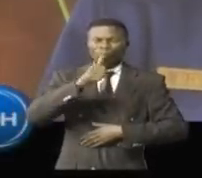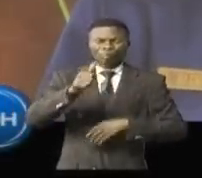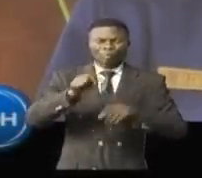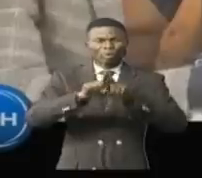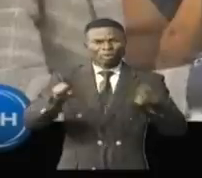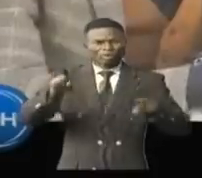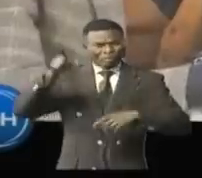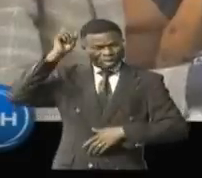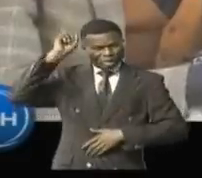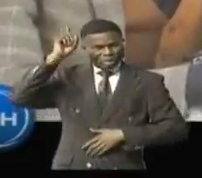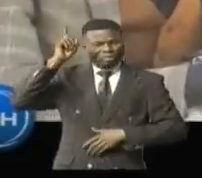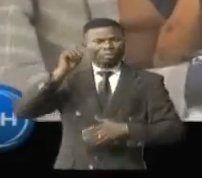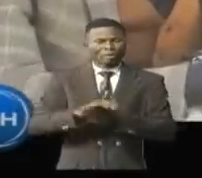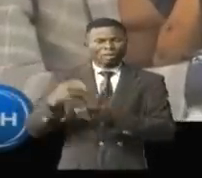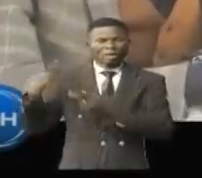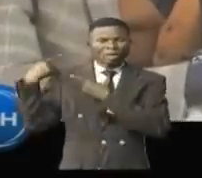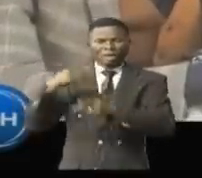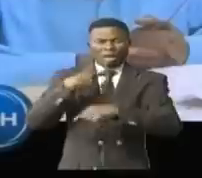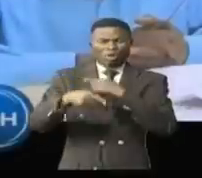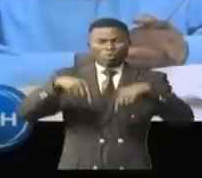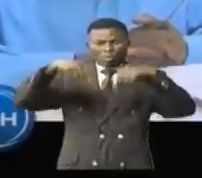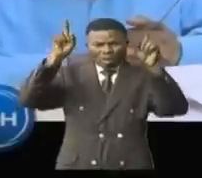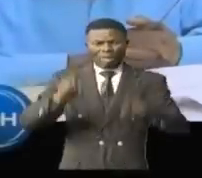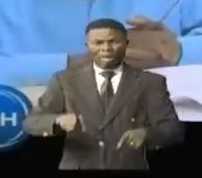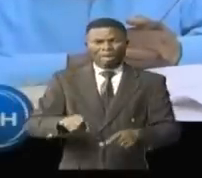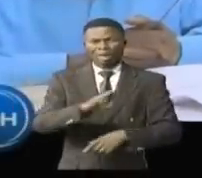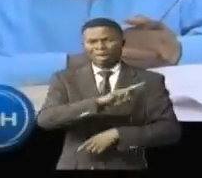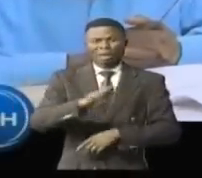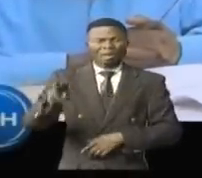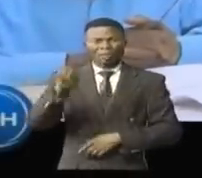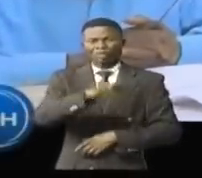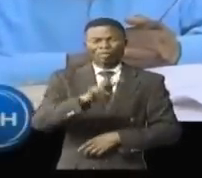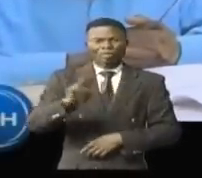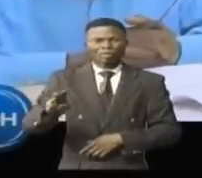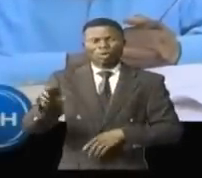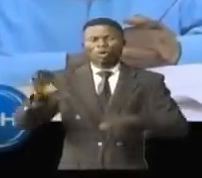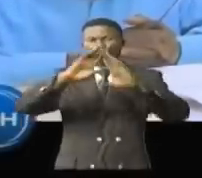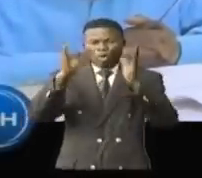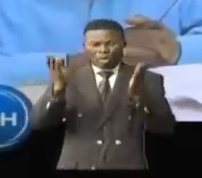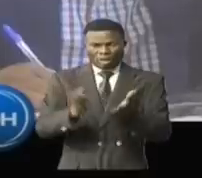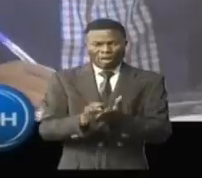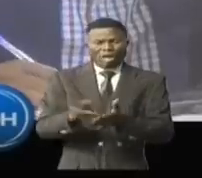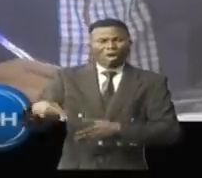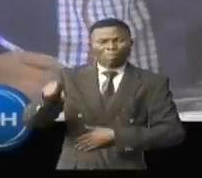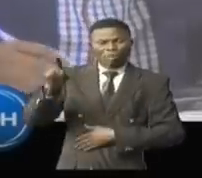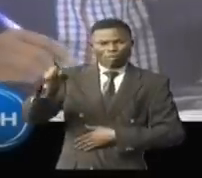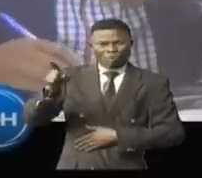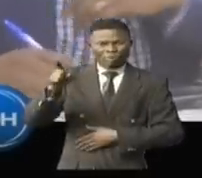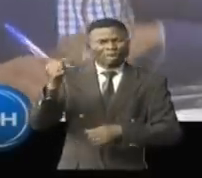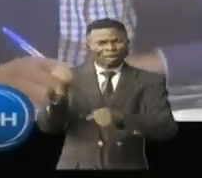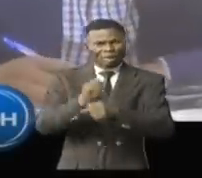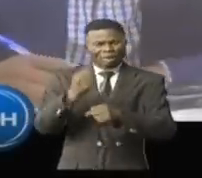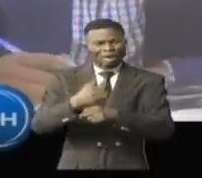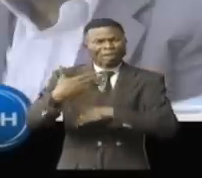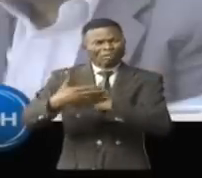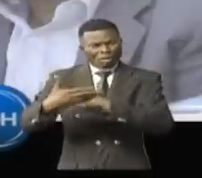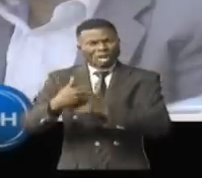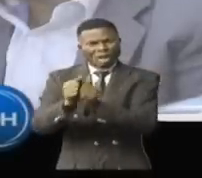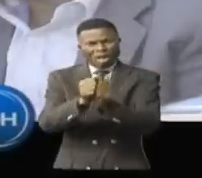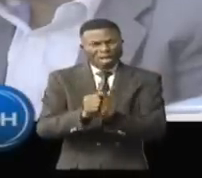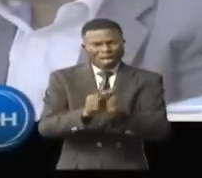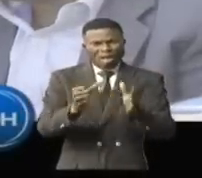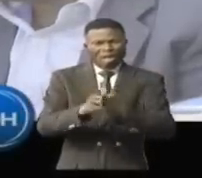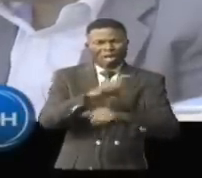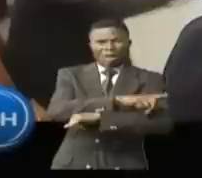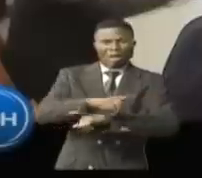meilleur. Depuis le début de cette année, la communauté itourienne réunie au sein de l'INADI travaille côte à côte avec